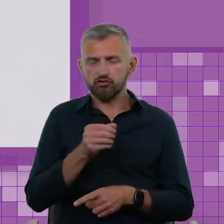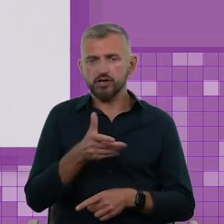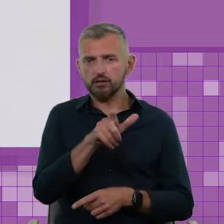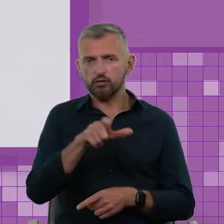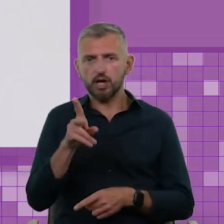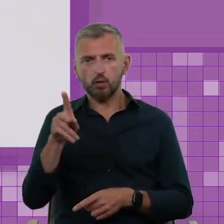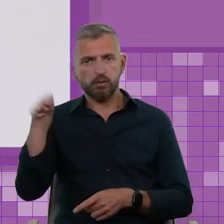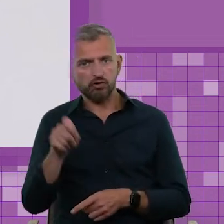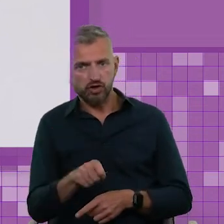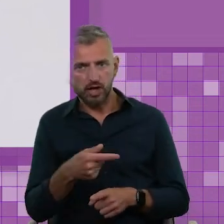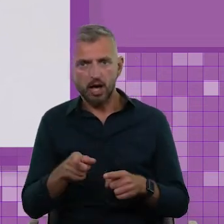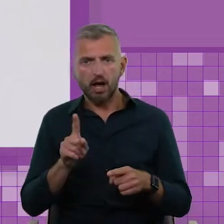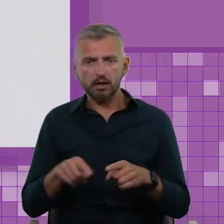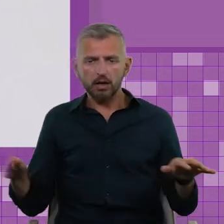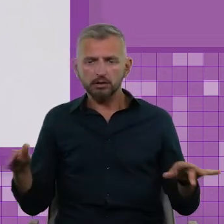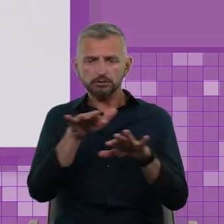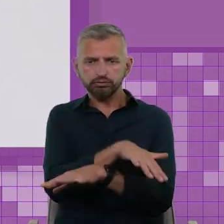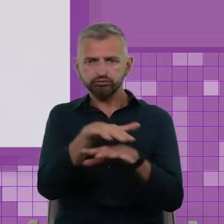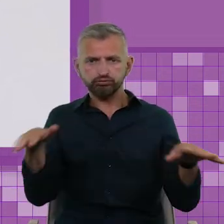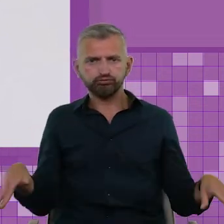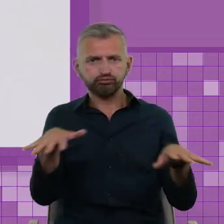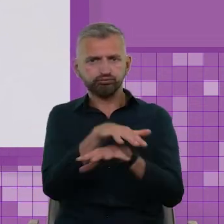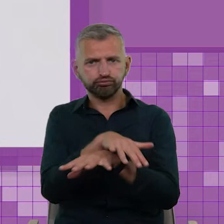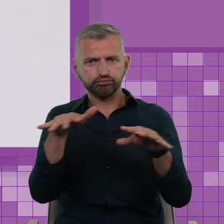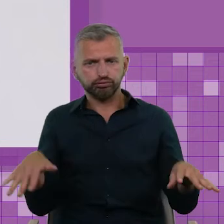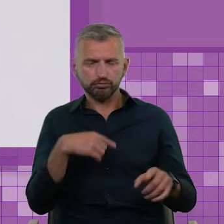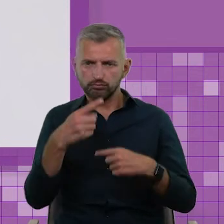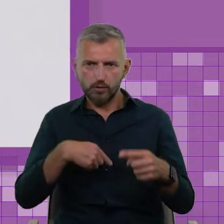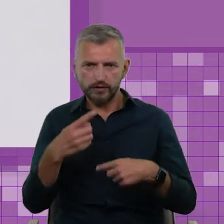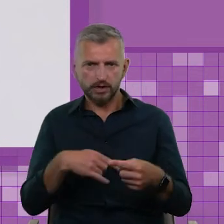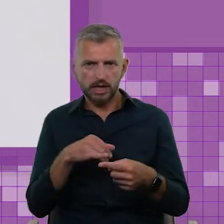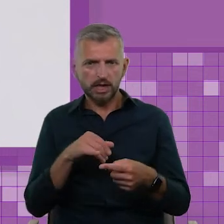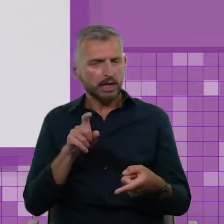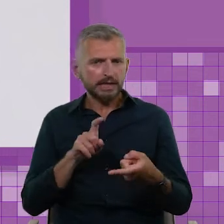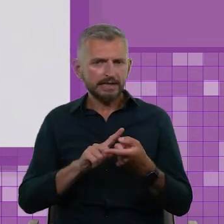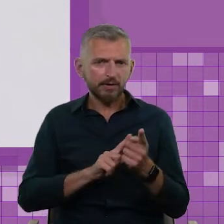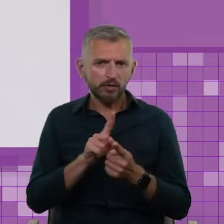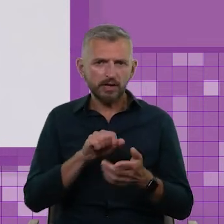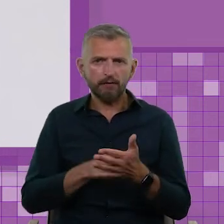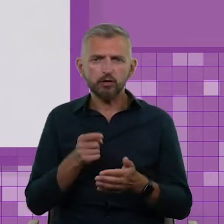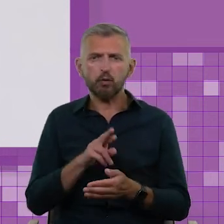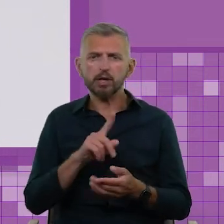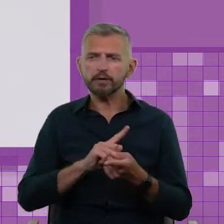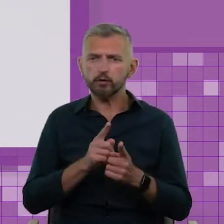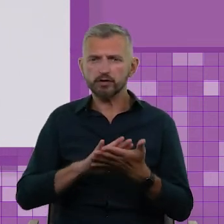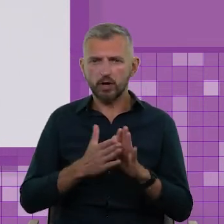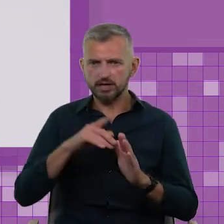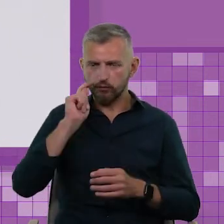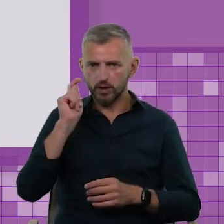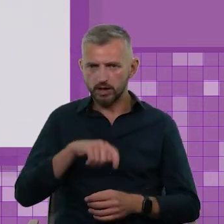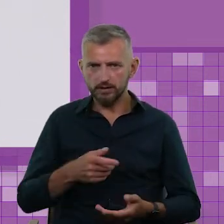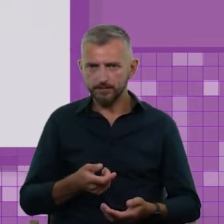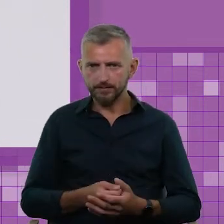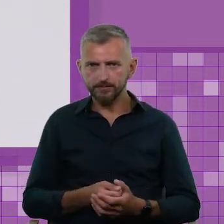яка приїжджає. Але цей рух є постійним, і він, звичайно, змінюється від того, як змінюється динамічна ситуація в Україні.